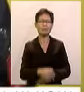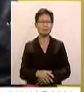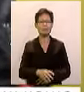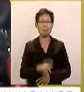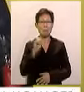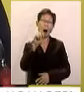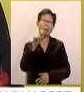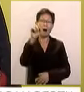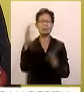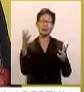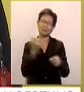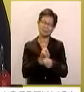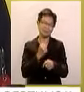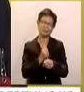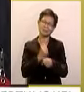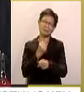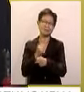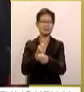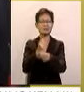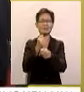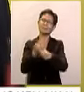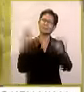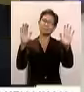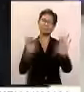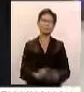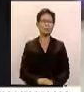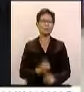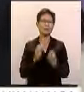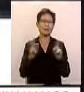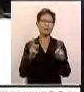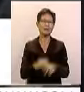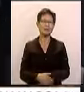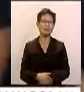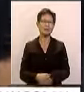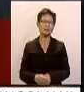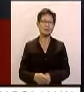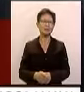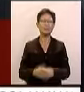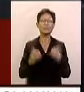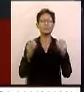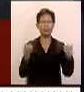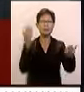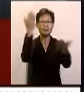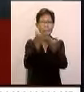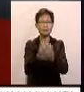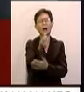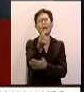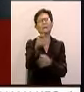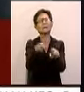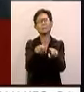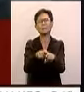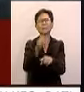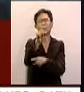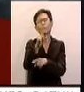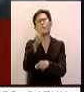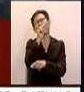demand, kerja is kerja. Kerja itu kerja. So all okey. InsyaAllah setakat ni kami masih lagi harga yang sama semasa satu lagu